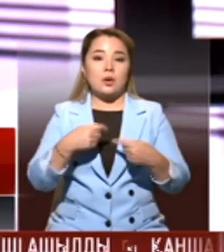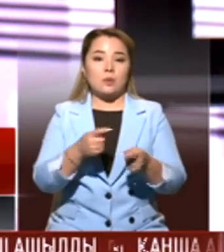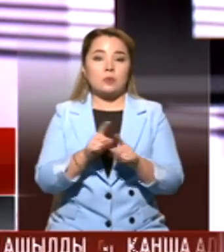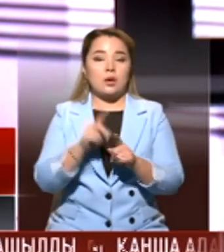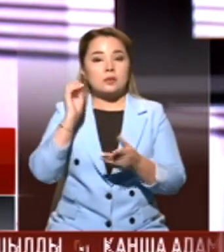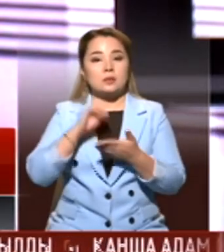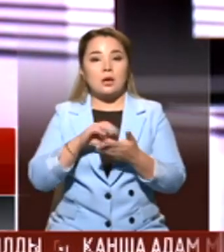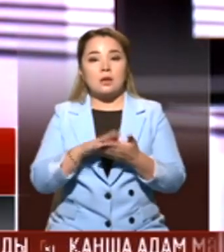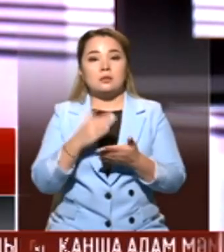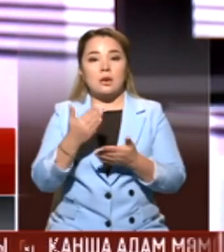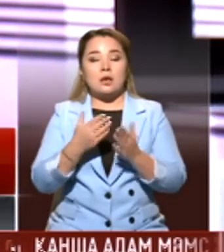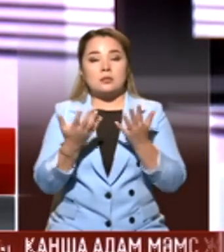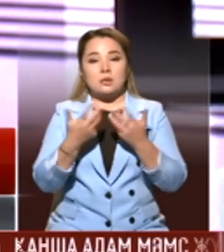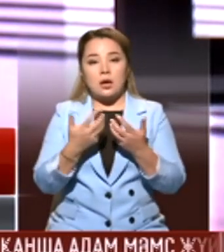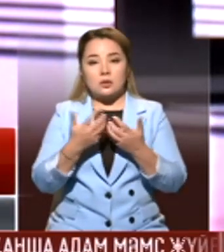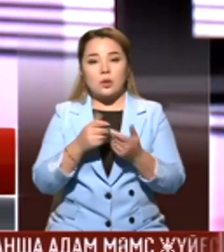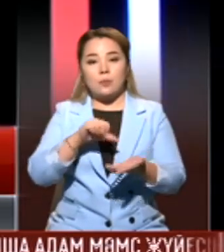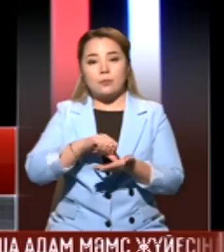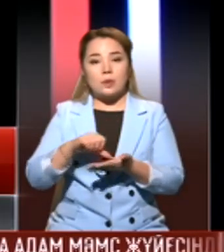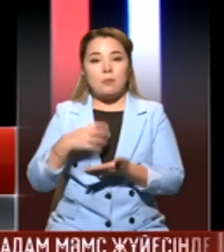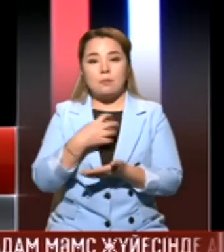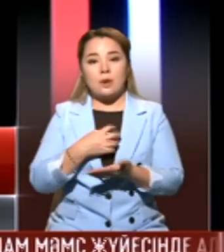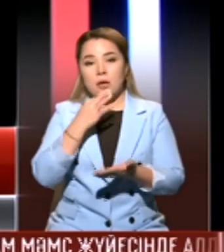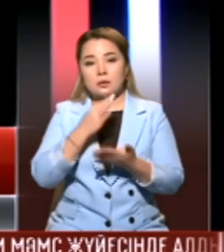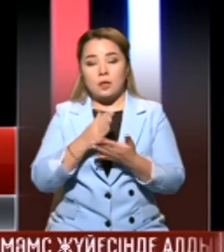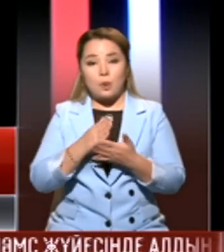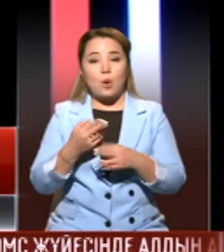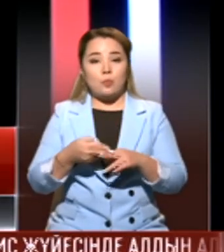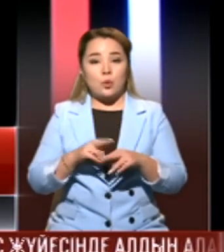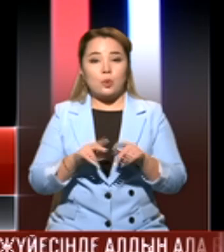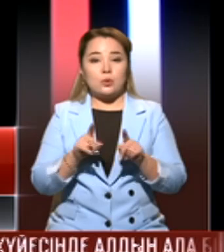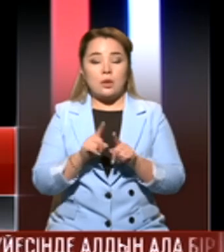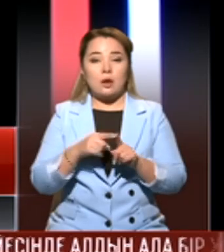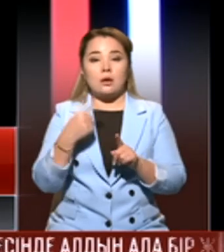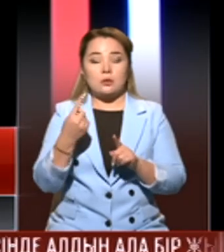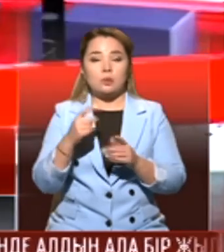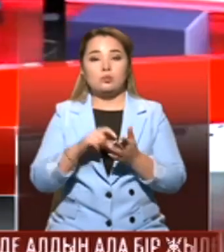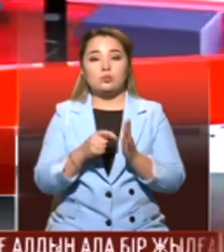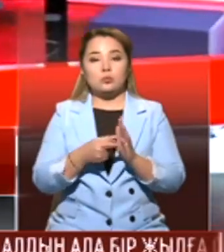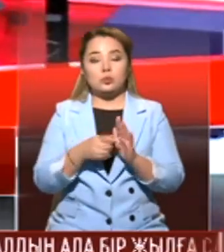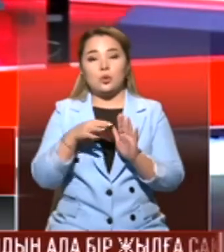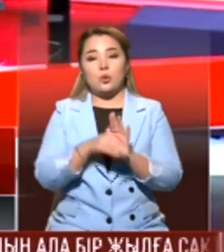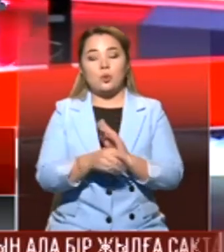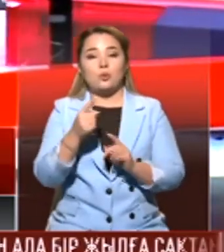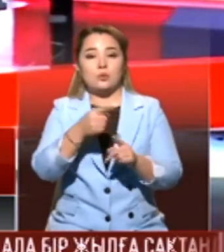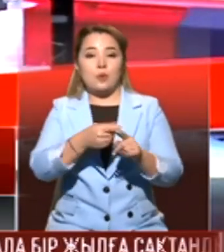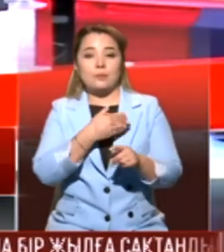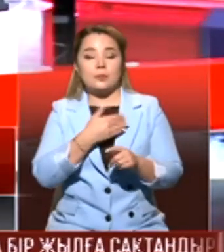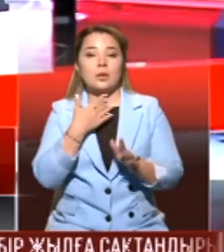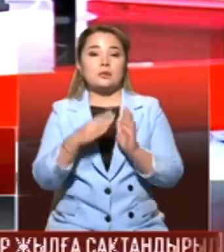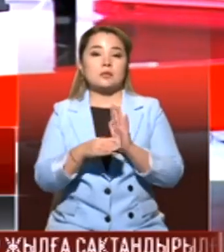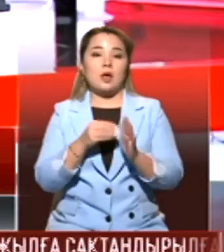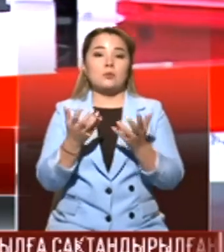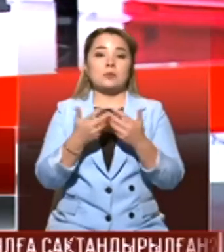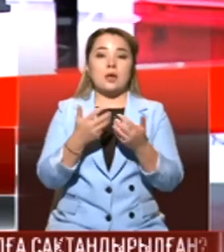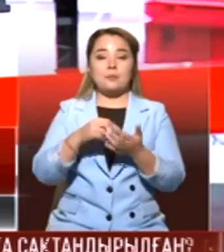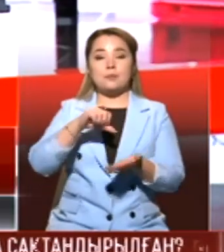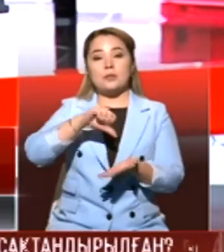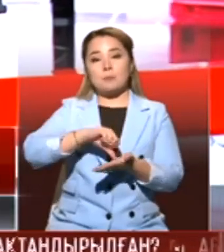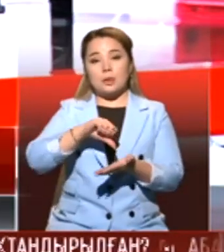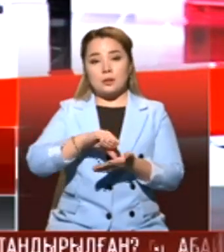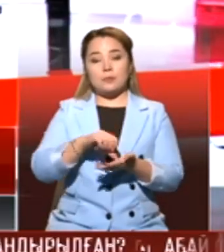санына қарағанда дауыс санаушының пиғылы маңызды деген сөз бар да. Бірақ бұл жерде тағы бір пункт қосып кетуге болатын сияқты, дауыс санаушының